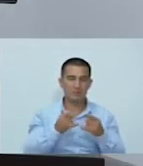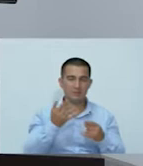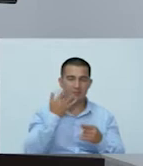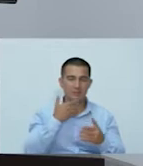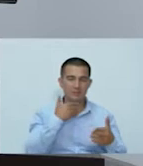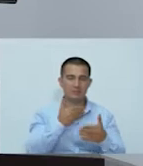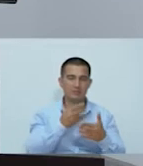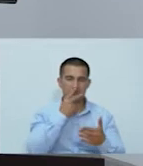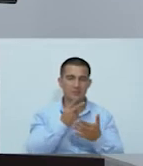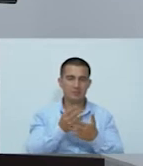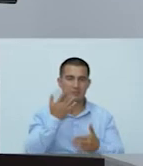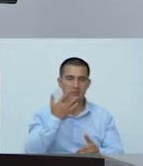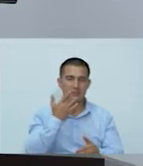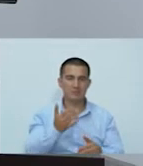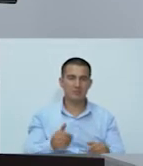baglari